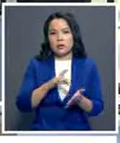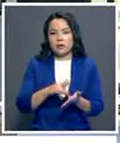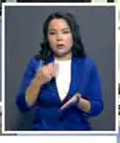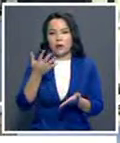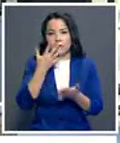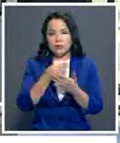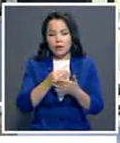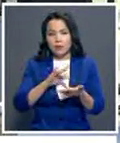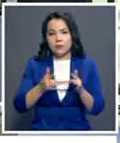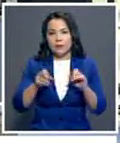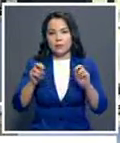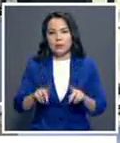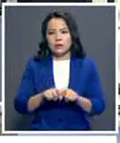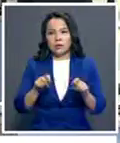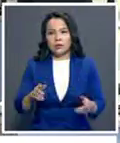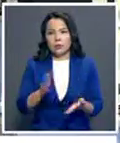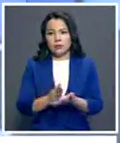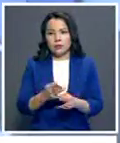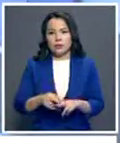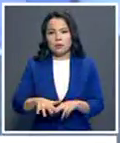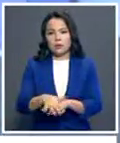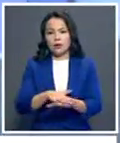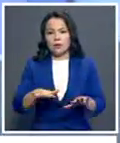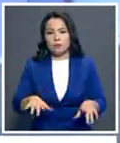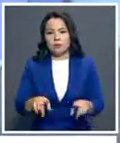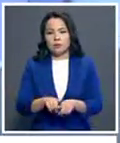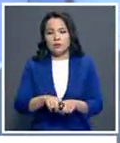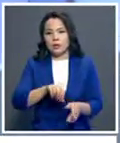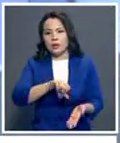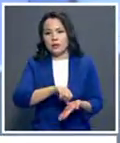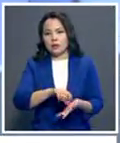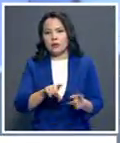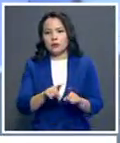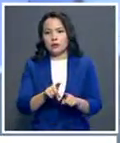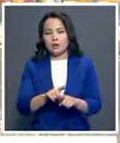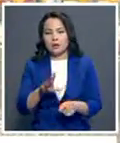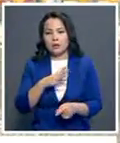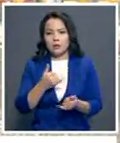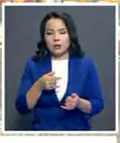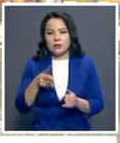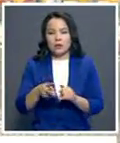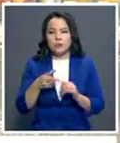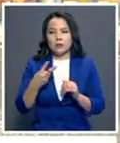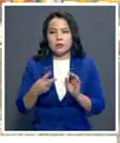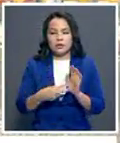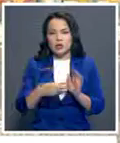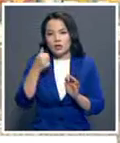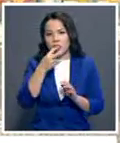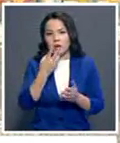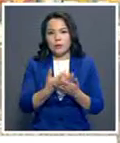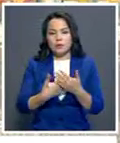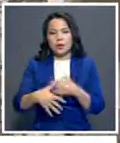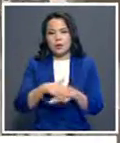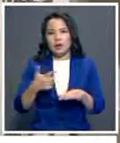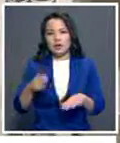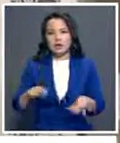арасында онлайн режимде өтті. Жалпы жоба алғаш рет іске қосылған 2008 жылдан бері құбыр бойымен 200 миллиард текше